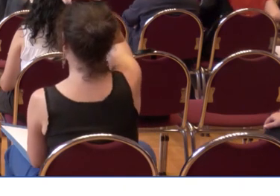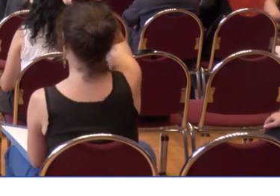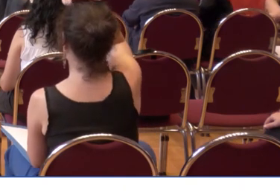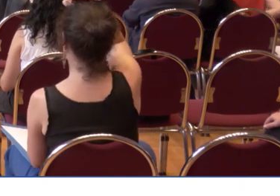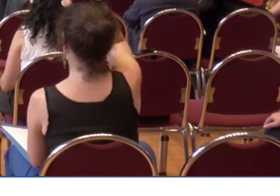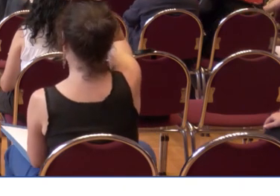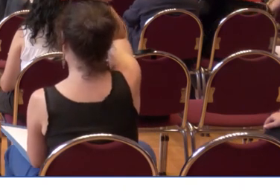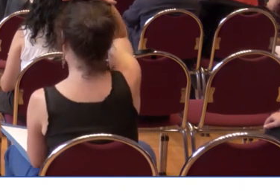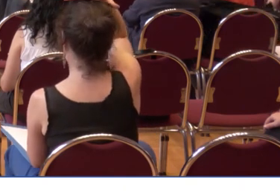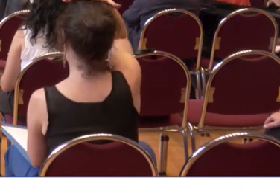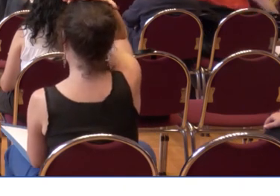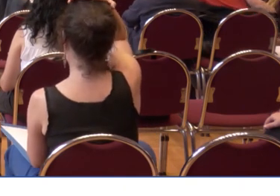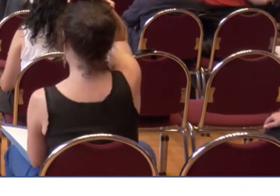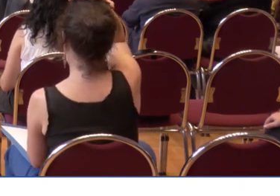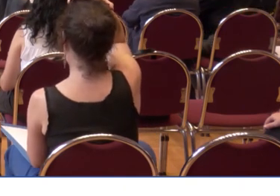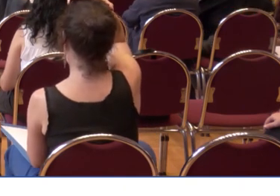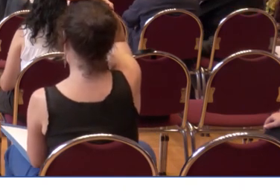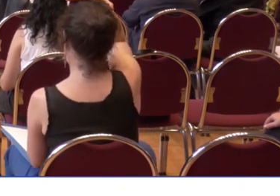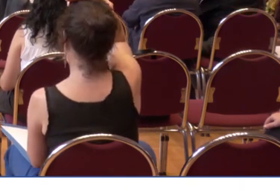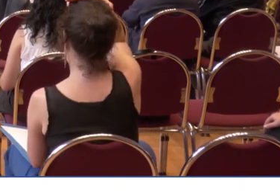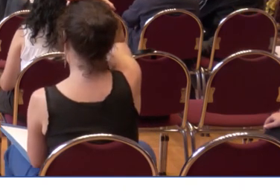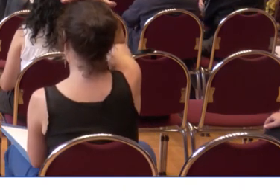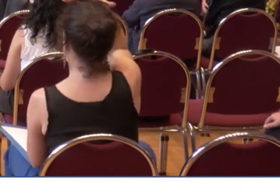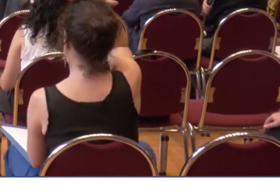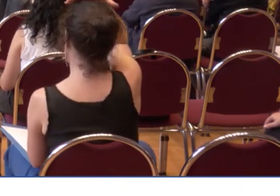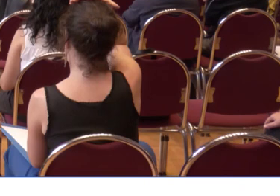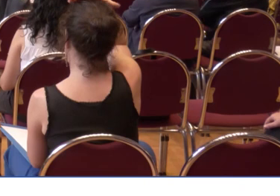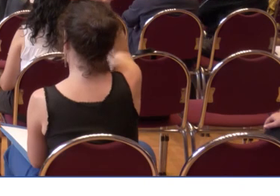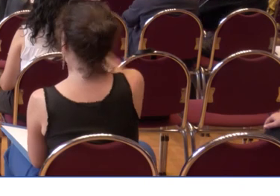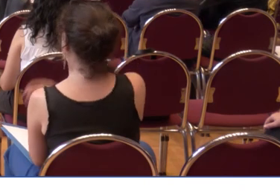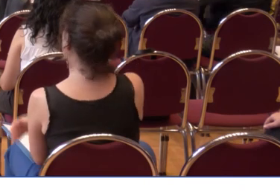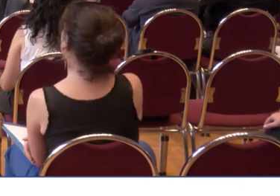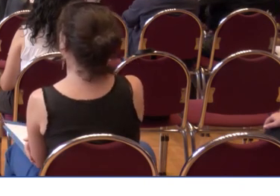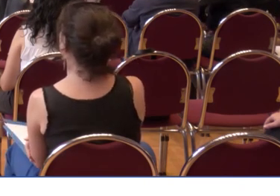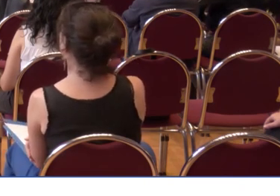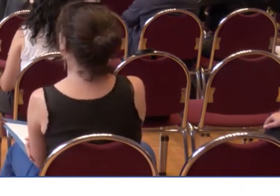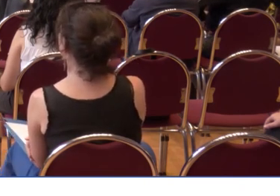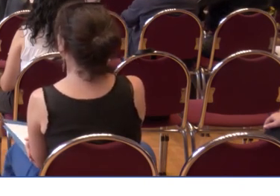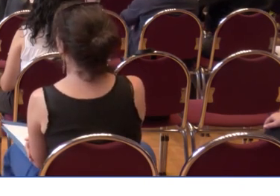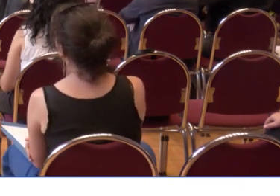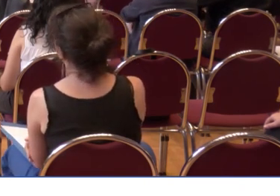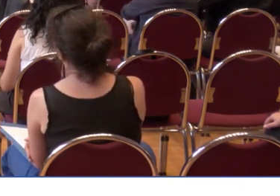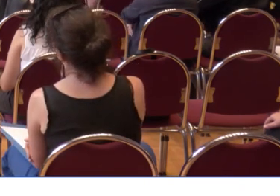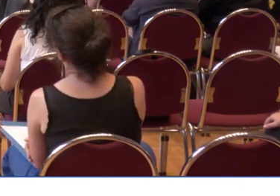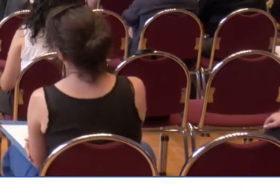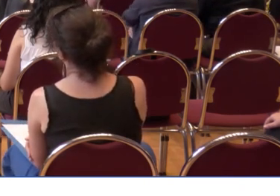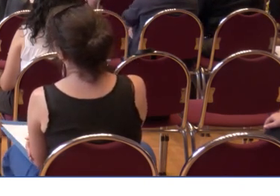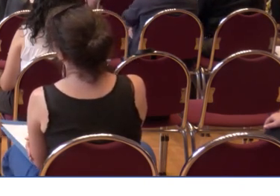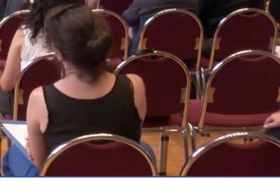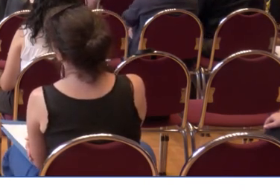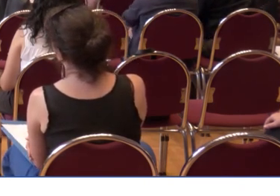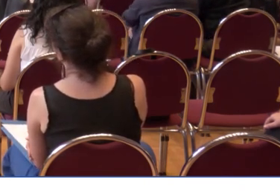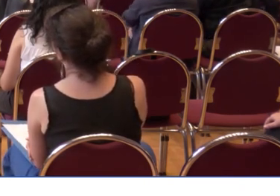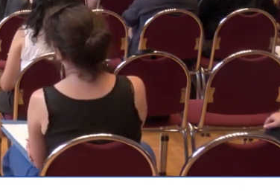alle mit ne also wir lernen mit jedem mit jedem Fall neue so ja und zum Schluss